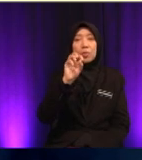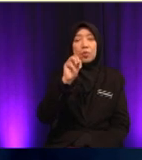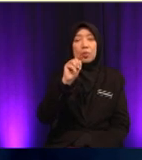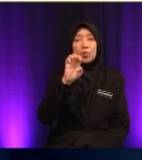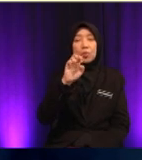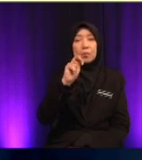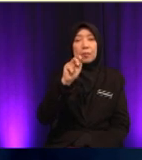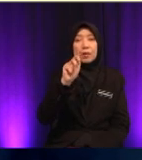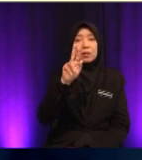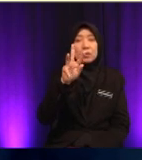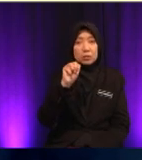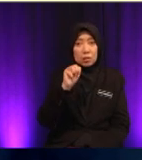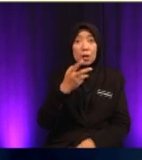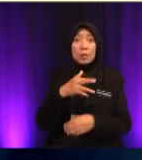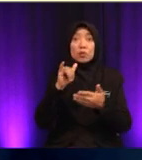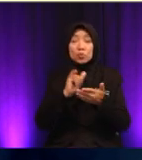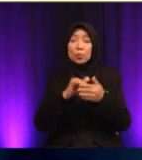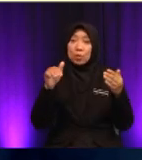elektron tersebut